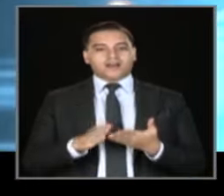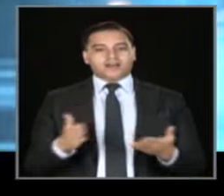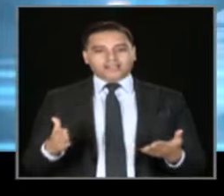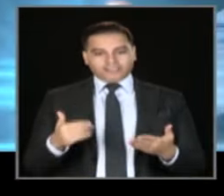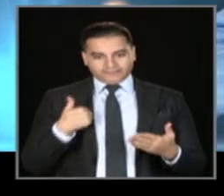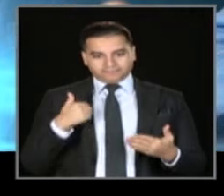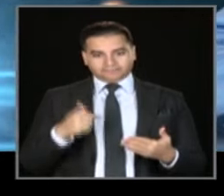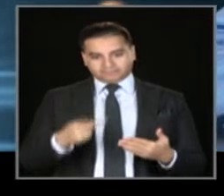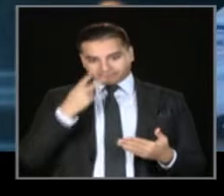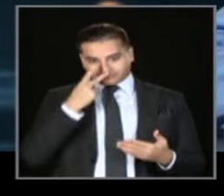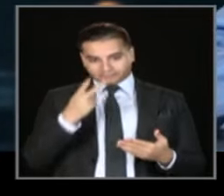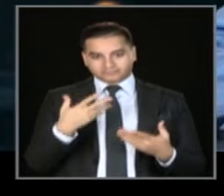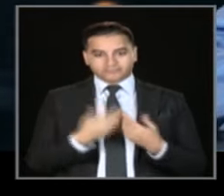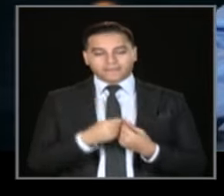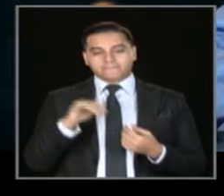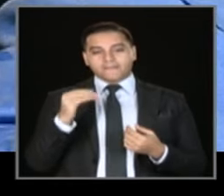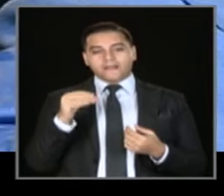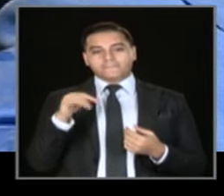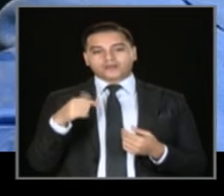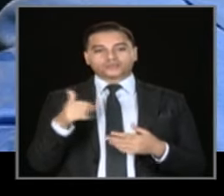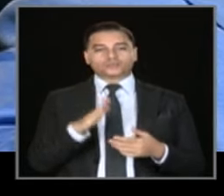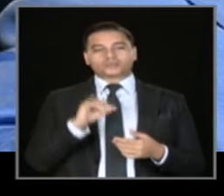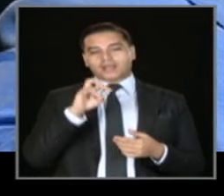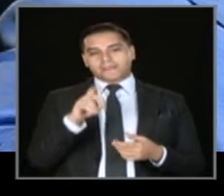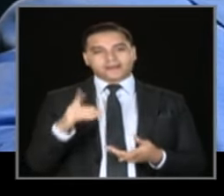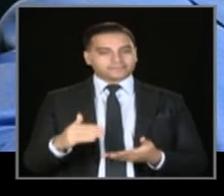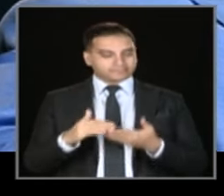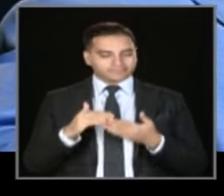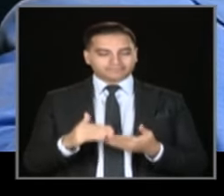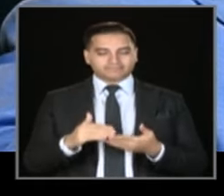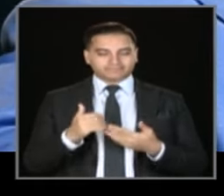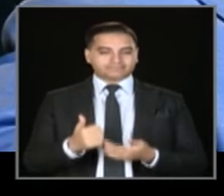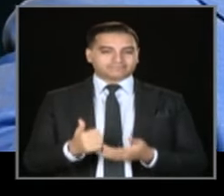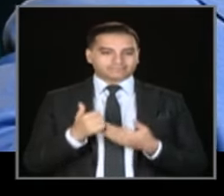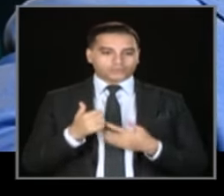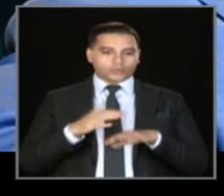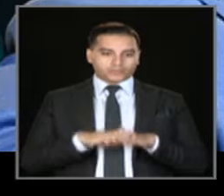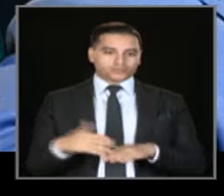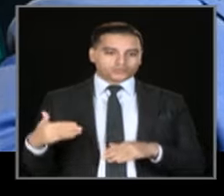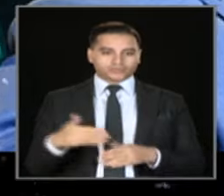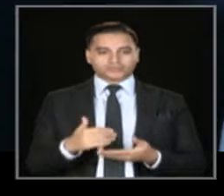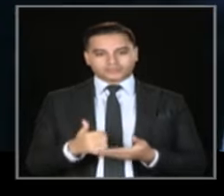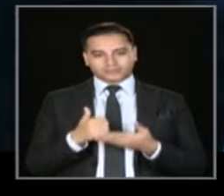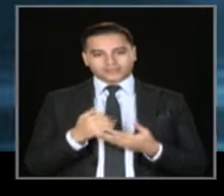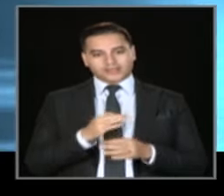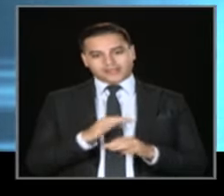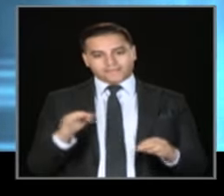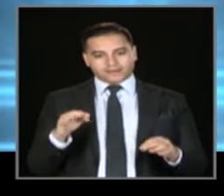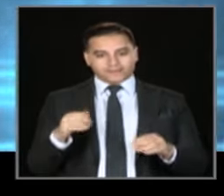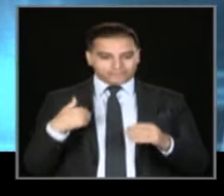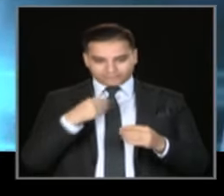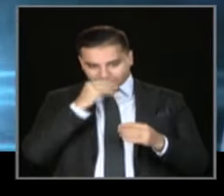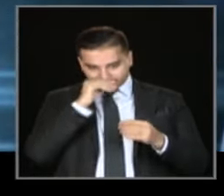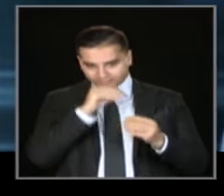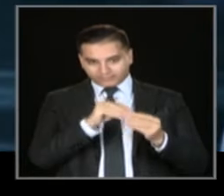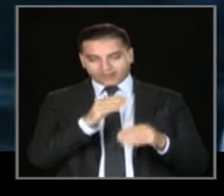أنا بحب محمد أسامة لأنه متعاون معنا عشان بيساعدنا يدوس على البزر ويخلينا جاوب. الحقيقة أنا أعرف محمود